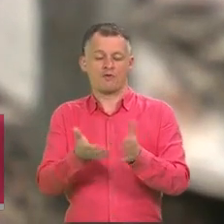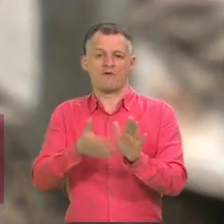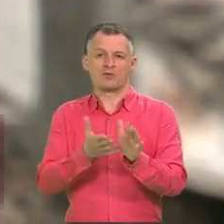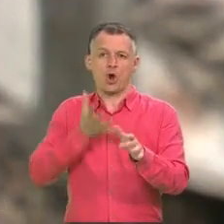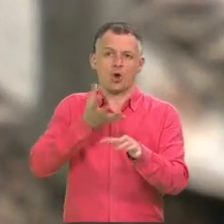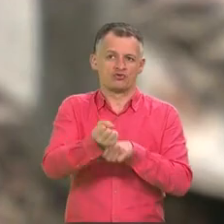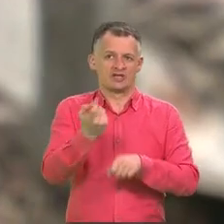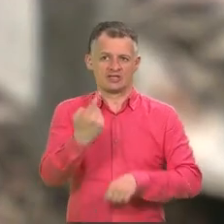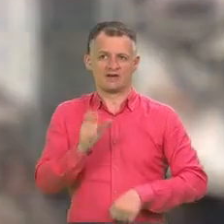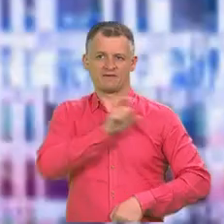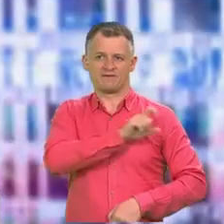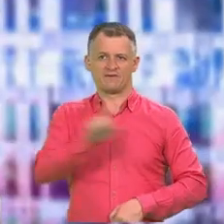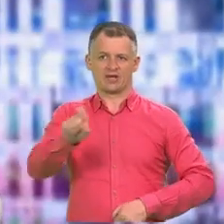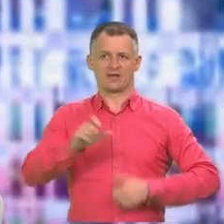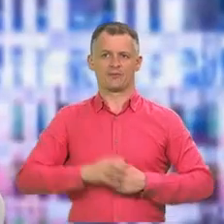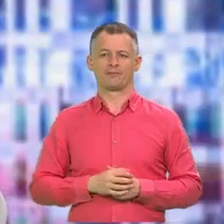culpă.